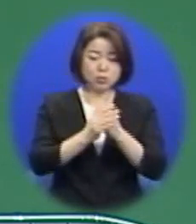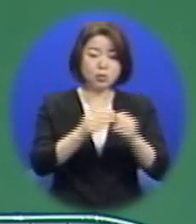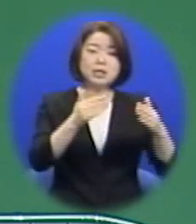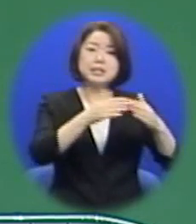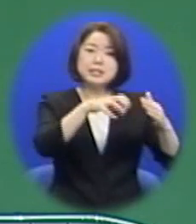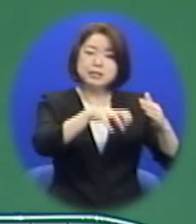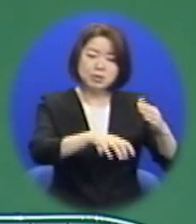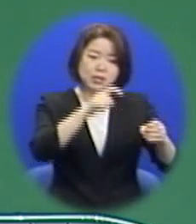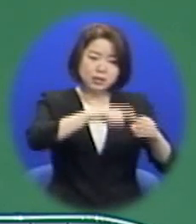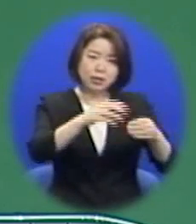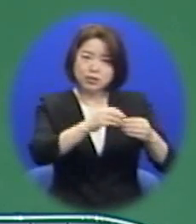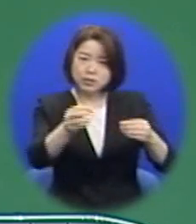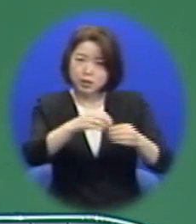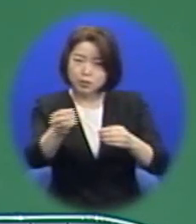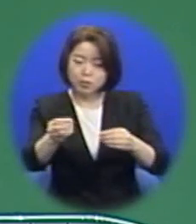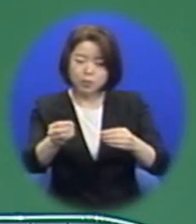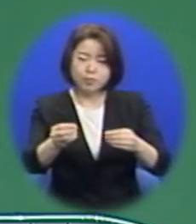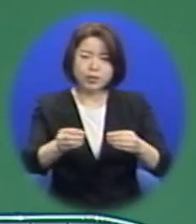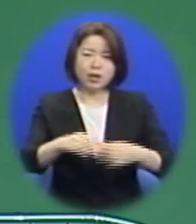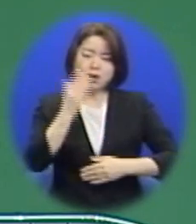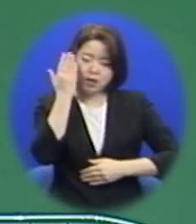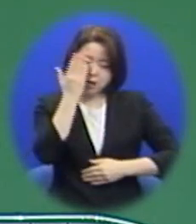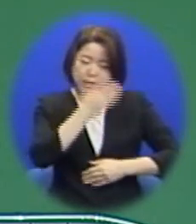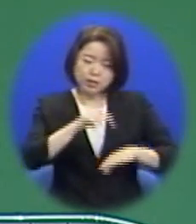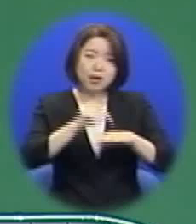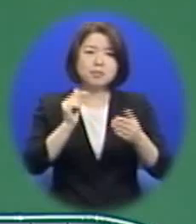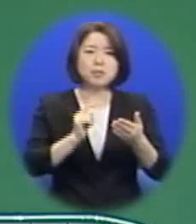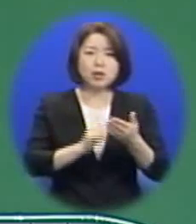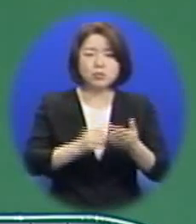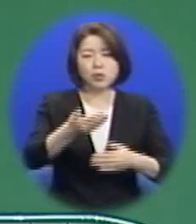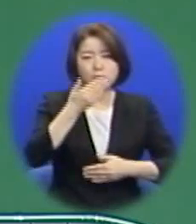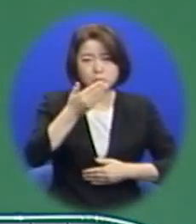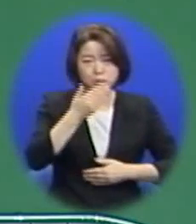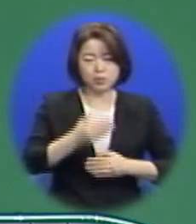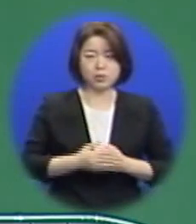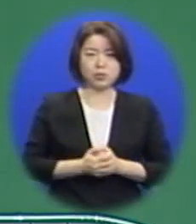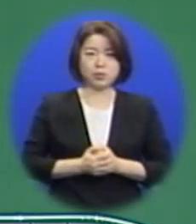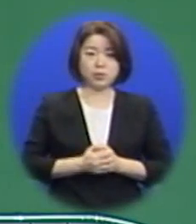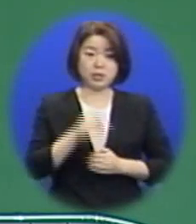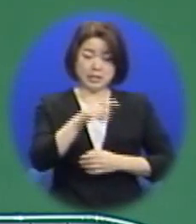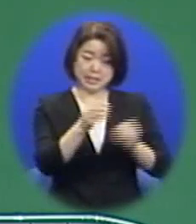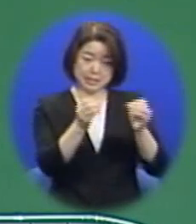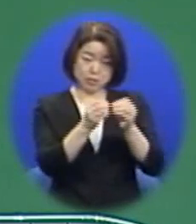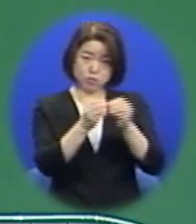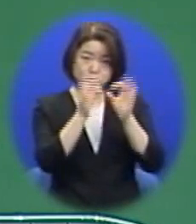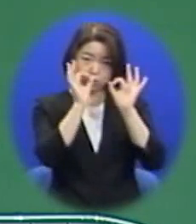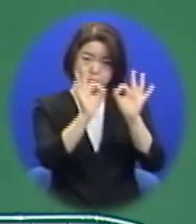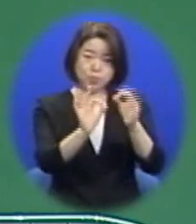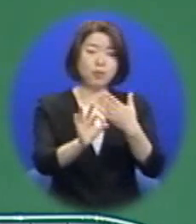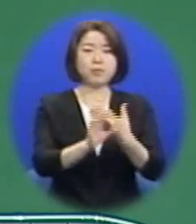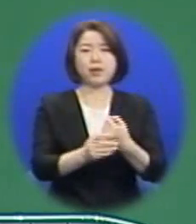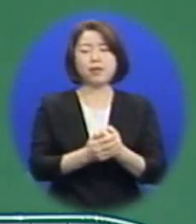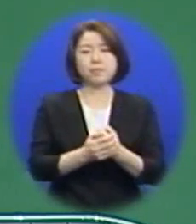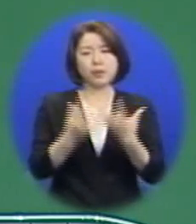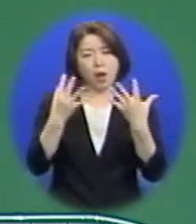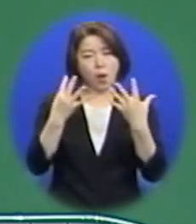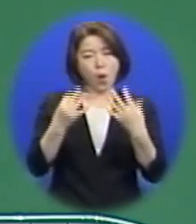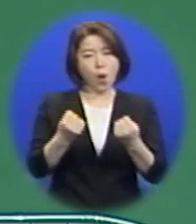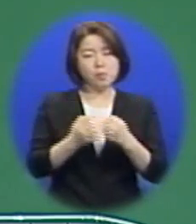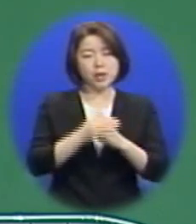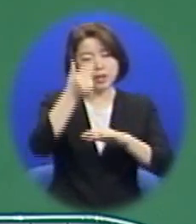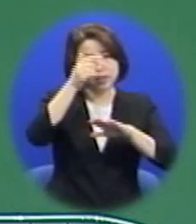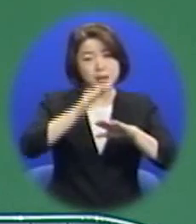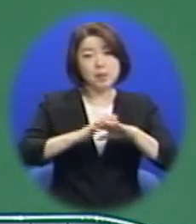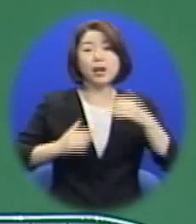기쁨과 순전한 마음으로 음식을 먹고, 이 짧은 구절에 보면 그들이 얼마나 예배가